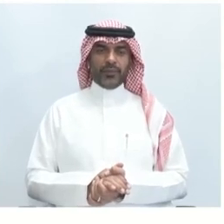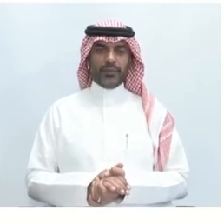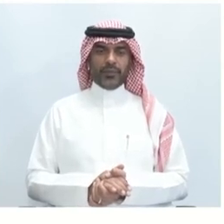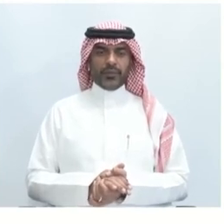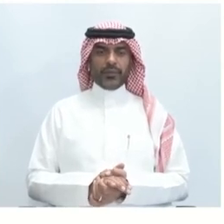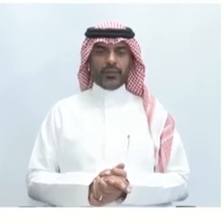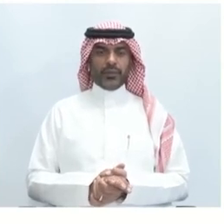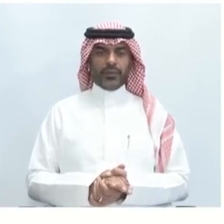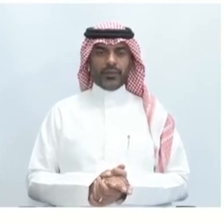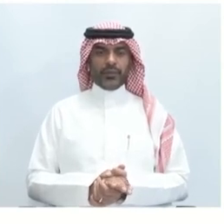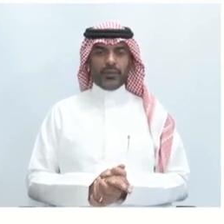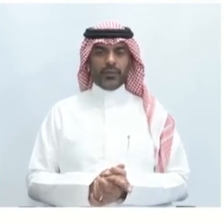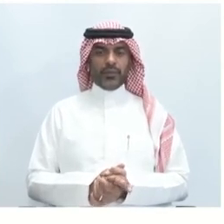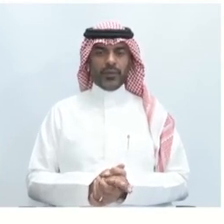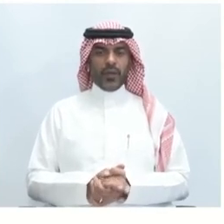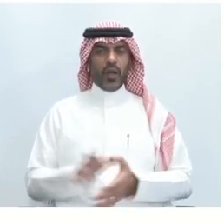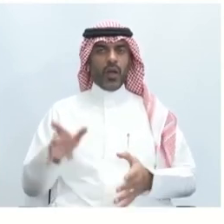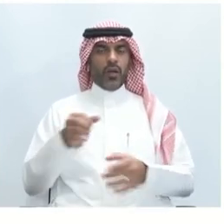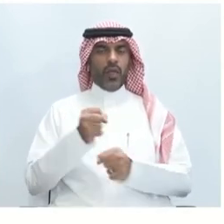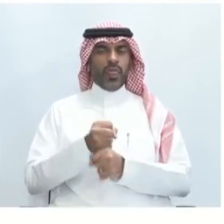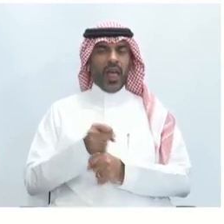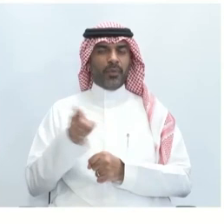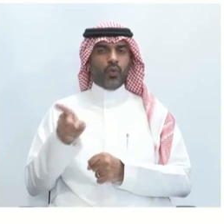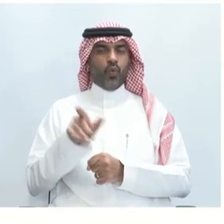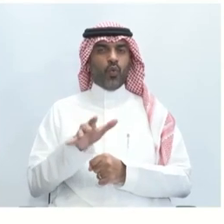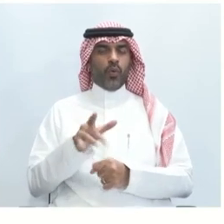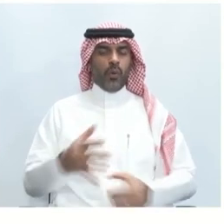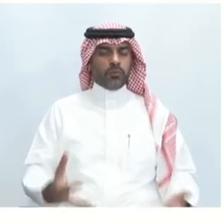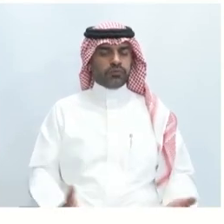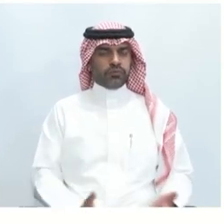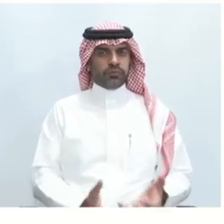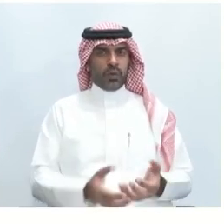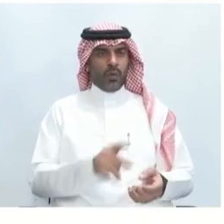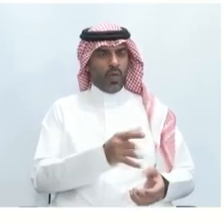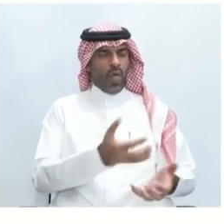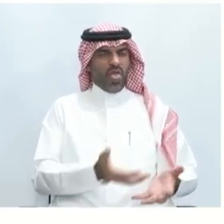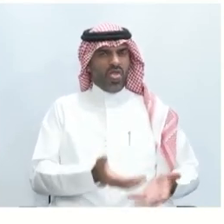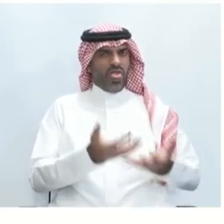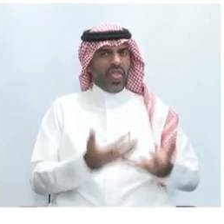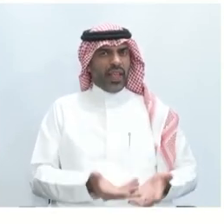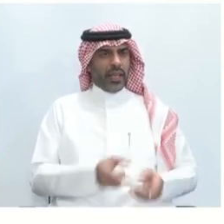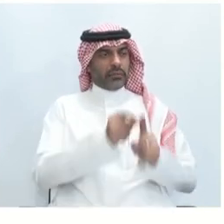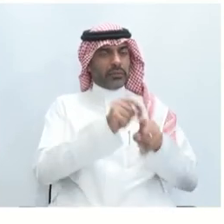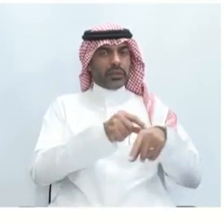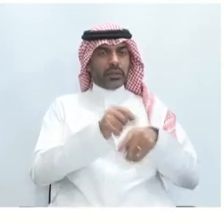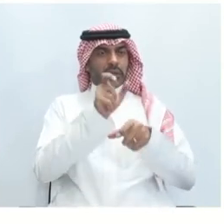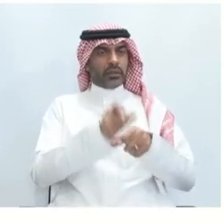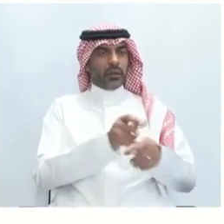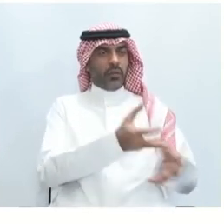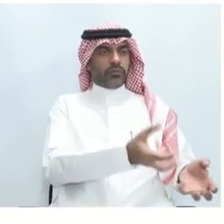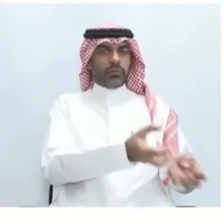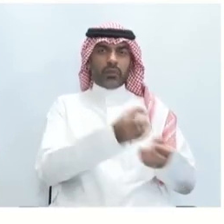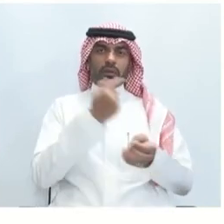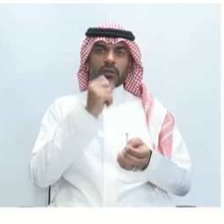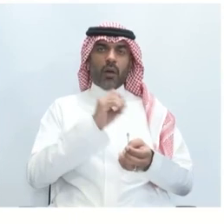الثابته تحمل ادوات ثقيله وتحملها ايضا عاليا في السماء لبناء ناطحات السحاب